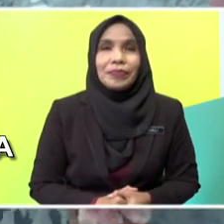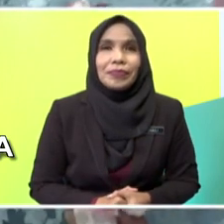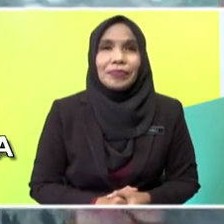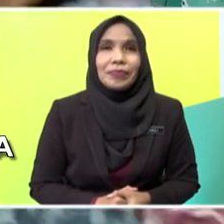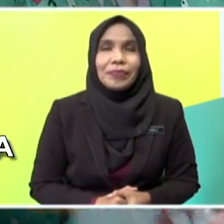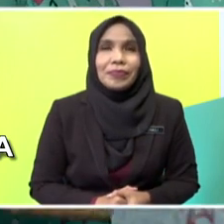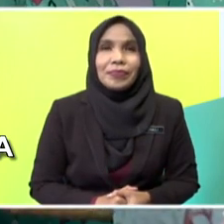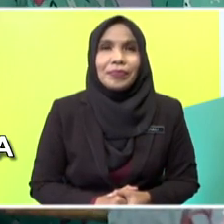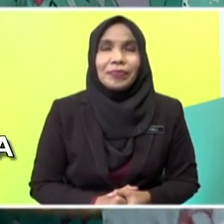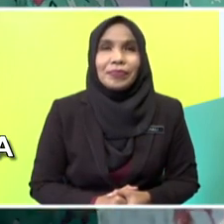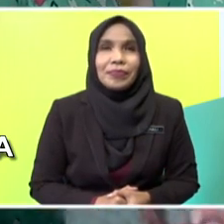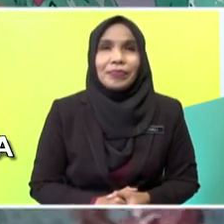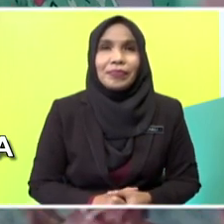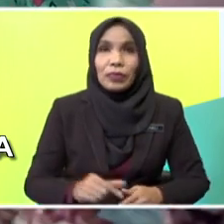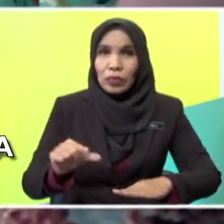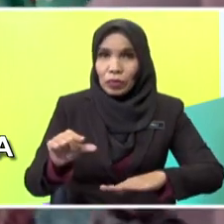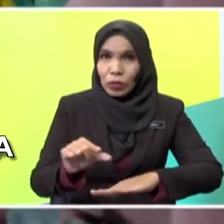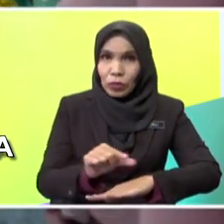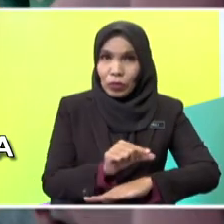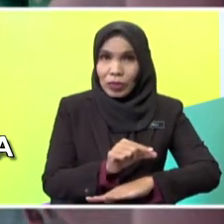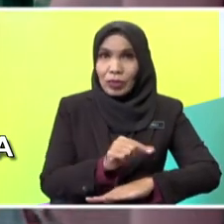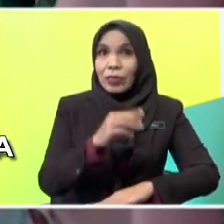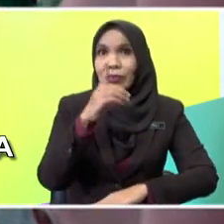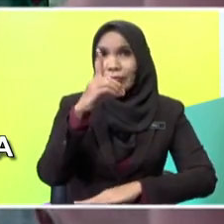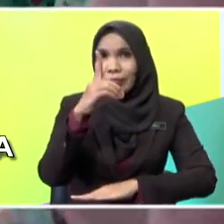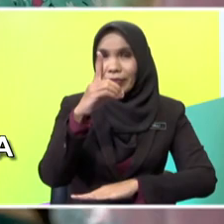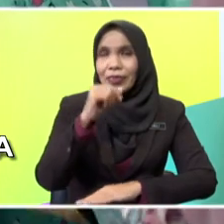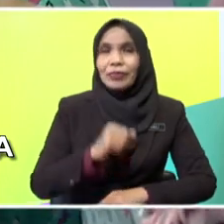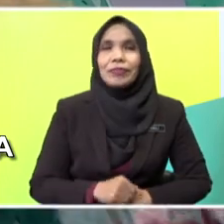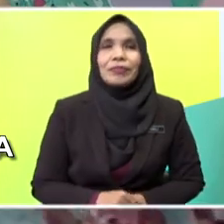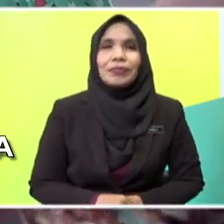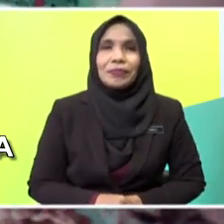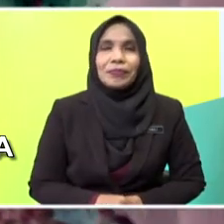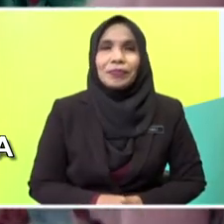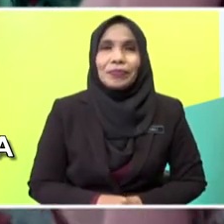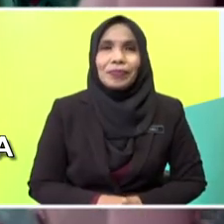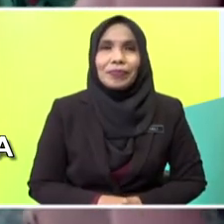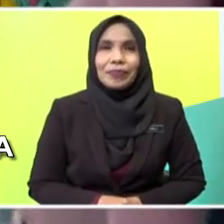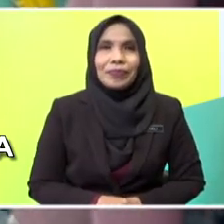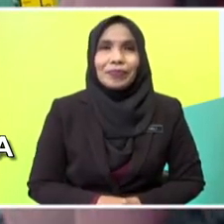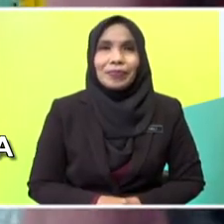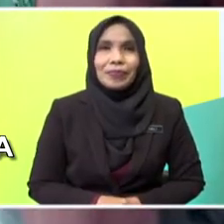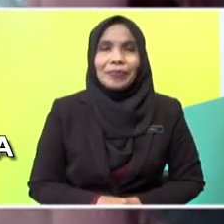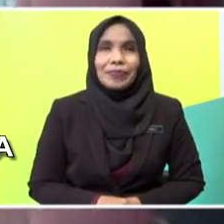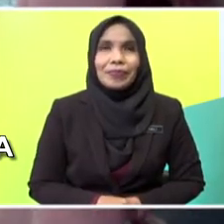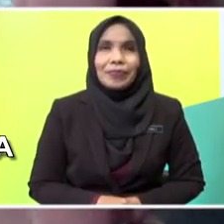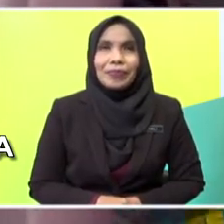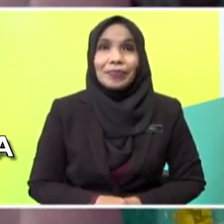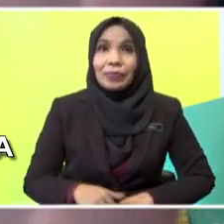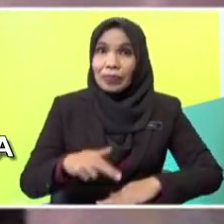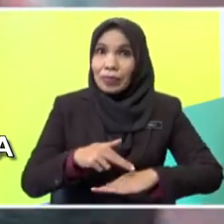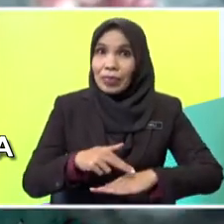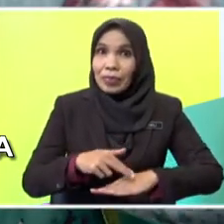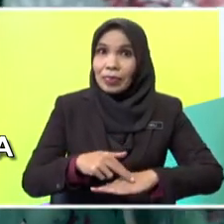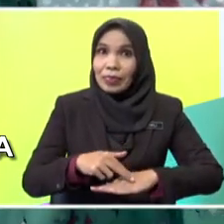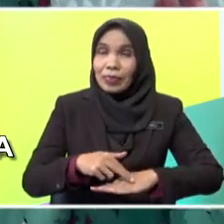ke sini. So, gunakan huruf D. Bagi mudah dia faham, kita letaklah D di sini. Jadi, dia tahu naik ke atas sikit. Ini